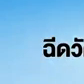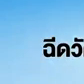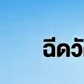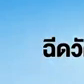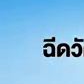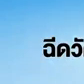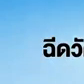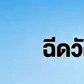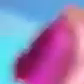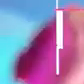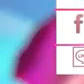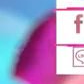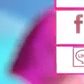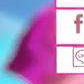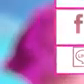มรินทร์ทีวี